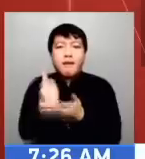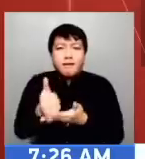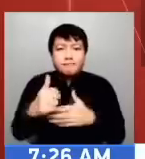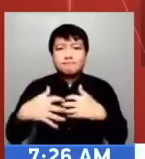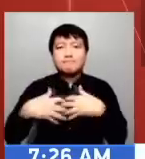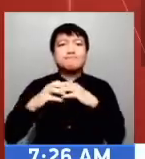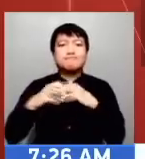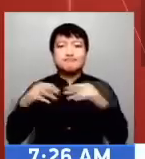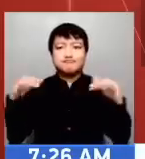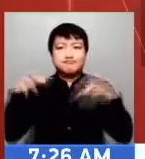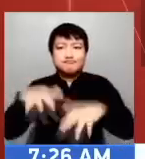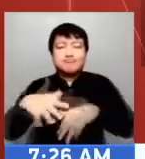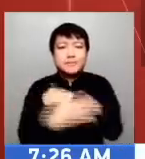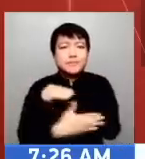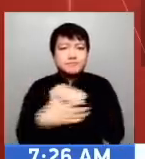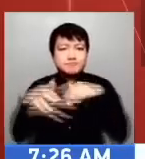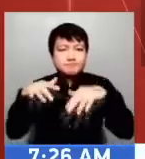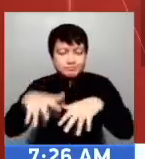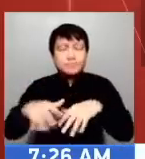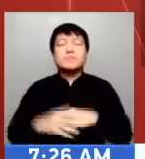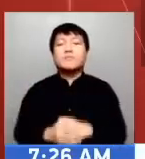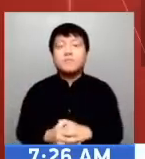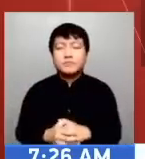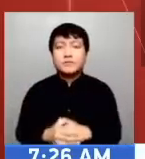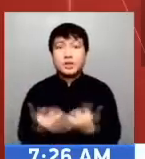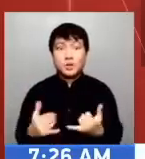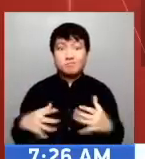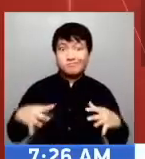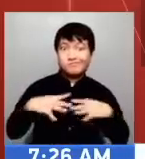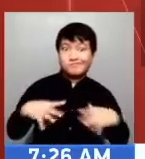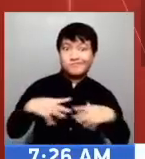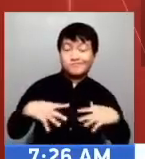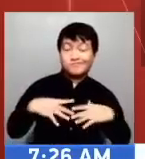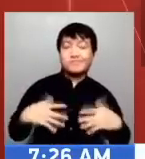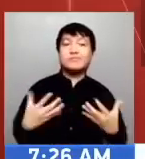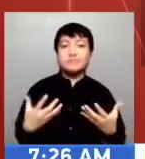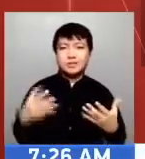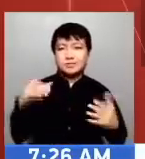summer kung saan marami ang magbabakasyon at pupunta sa mga pasyalan.